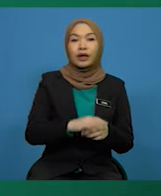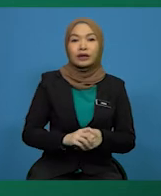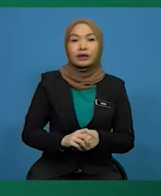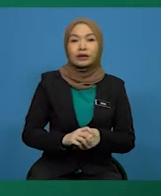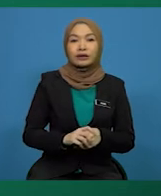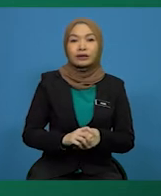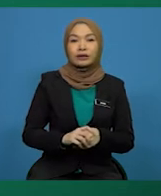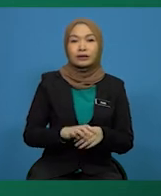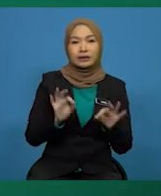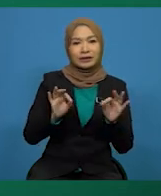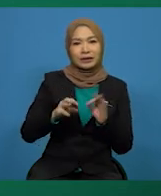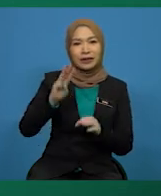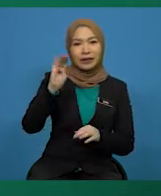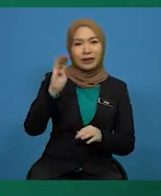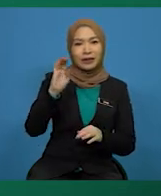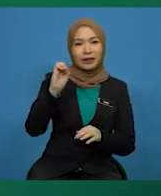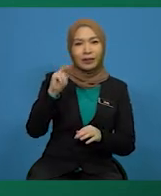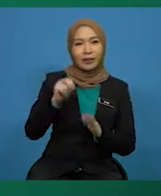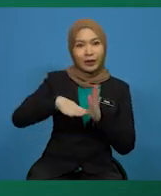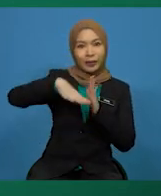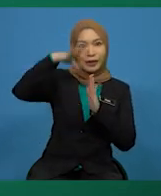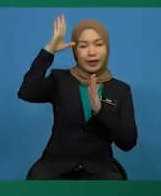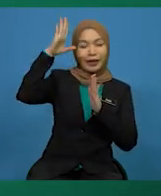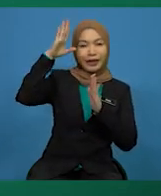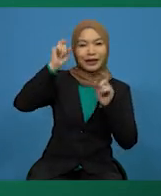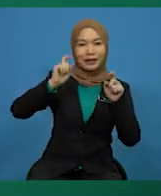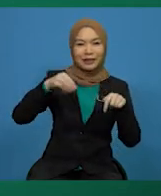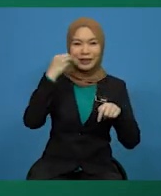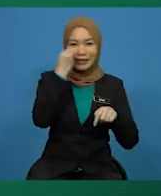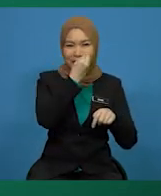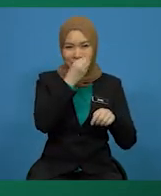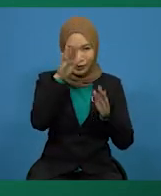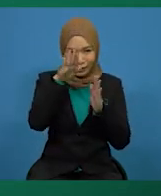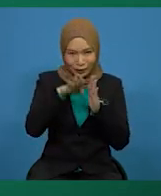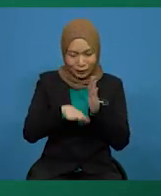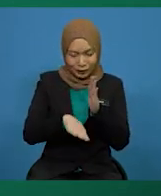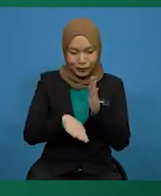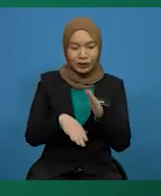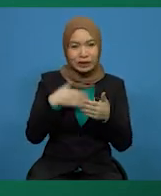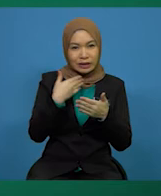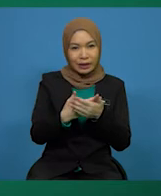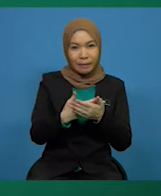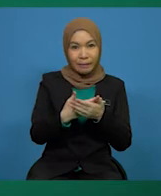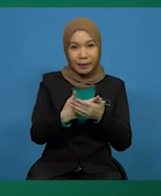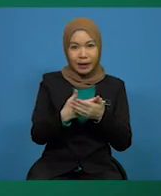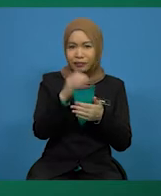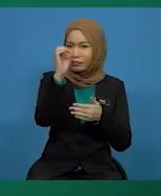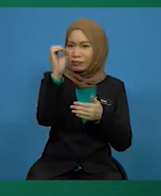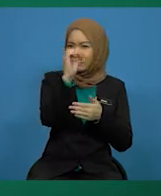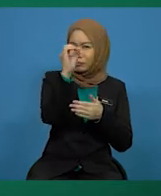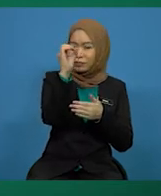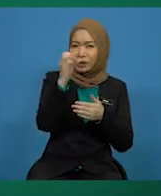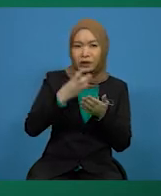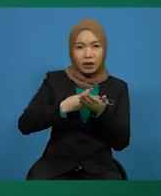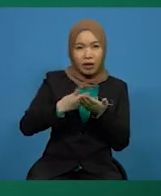apabila harga bond meningkat? Ya, sudah pasti kadar bunga akan menurun semula sehinggalah tiada lagi